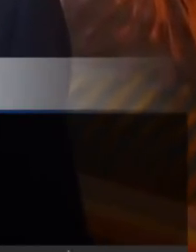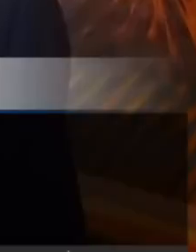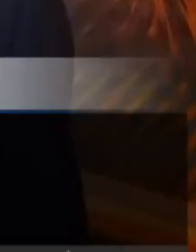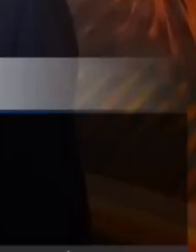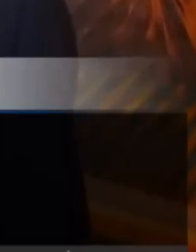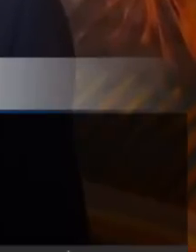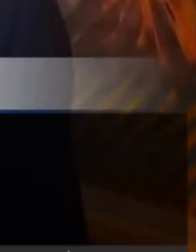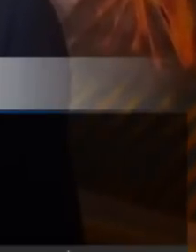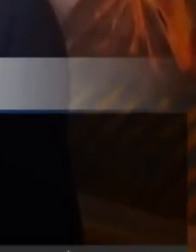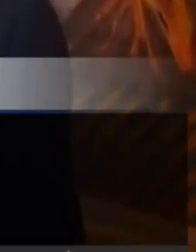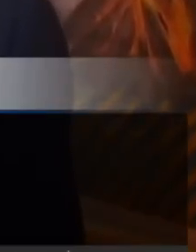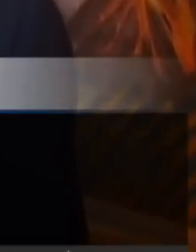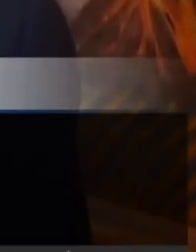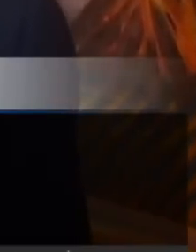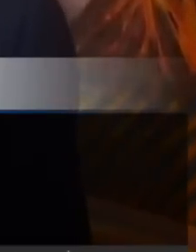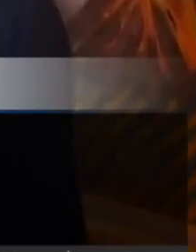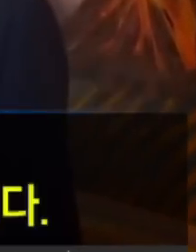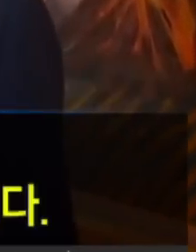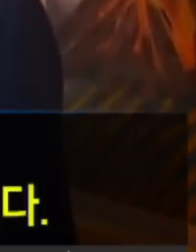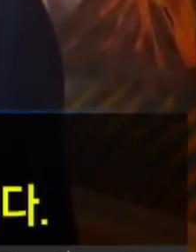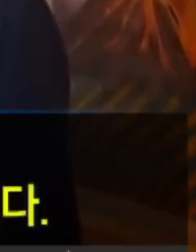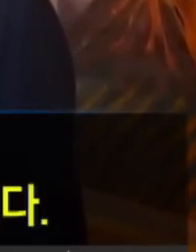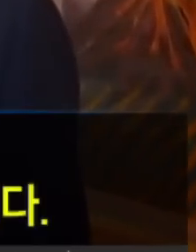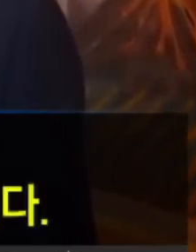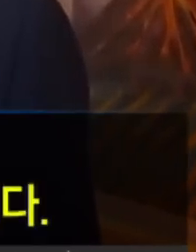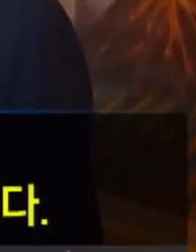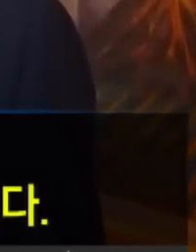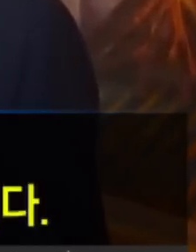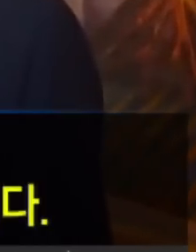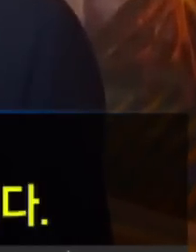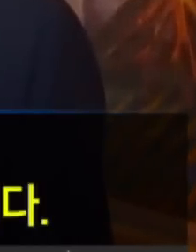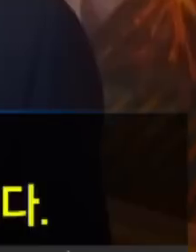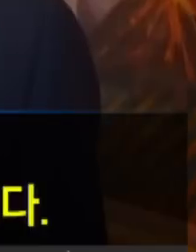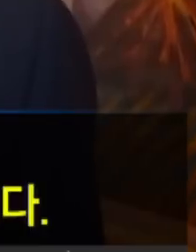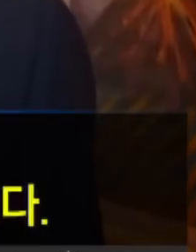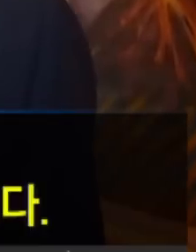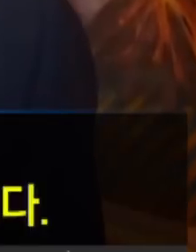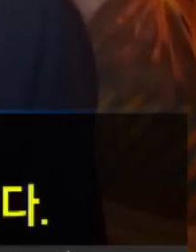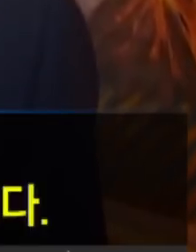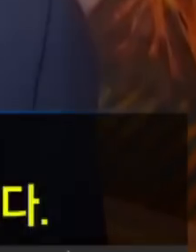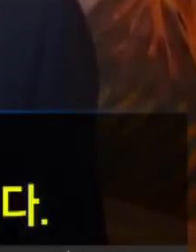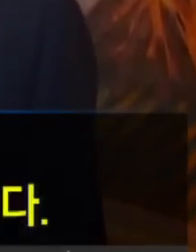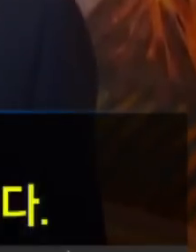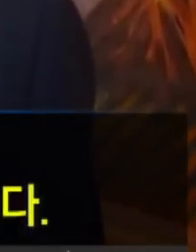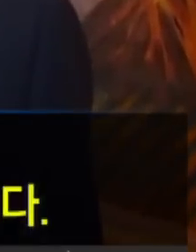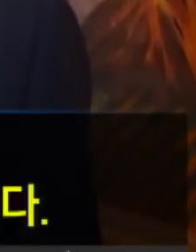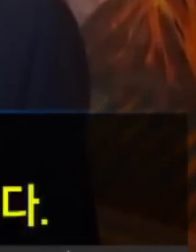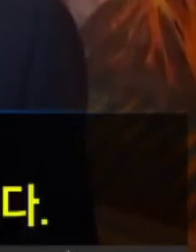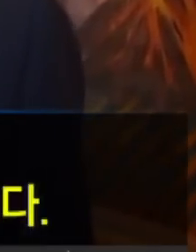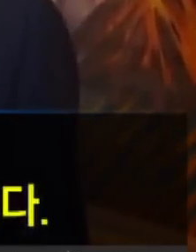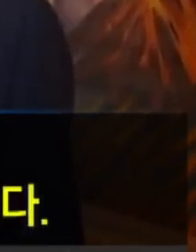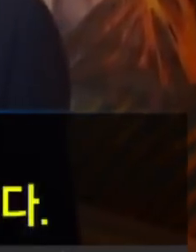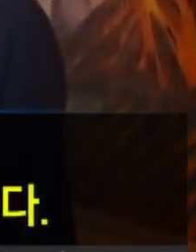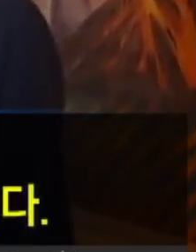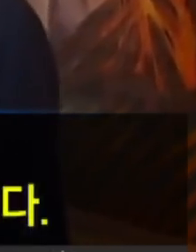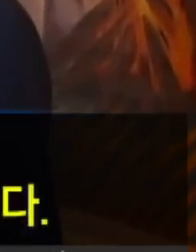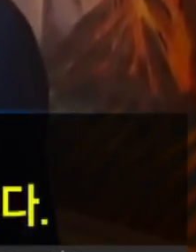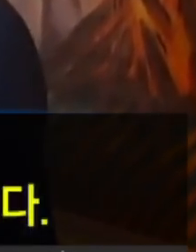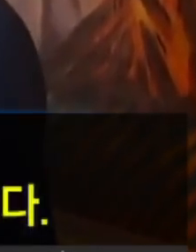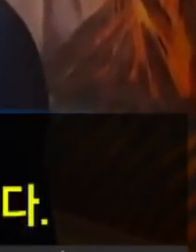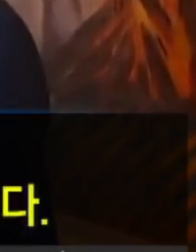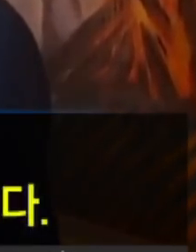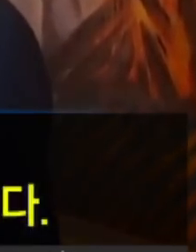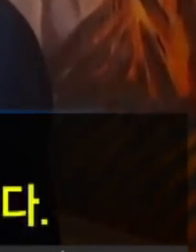제도적 장치라고 생각을 합니다 대통령 실에서 중대범죄를 저질러서 형사소추되는 등의 정상적인